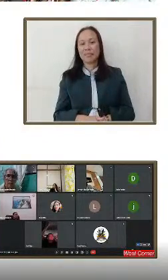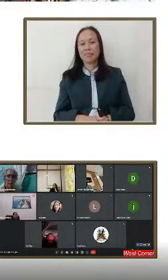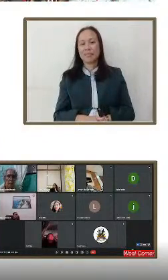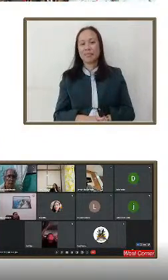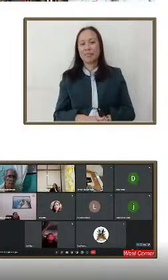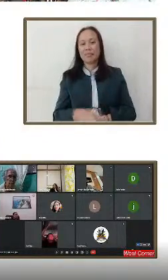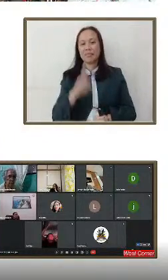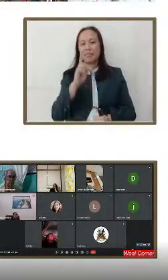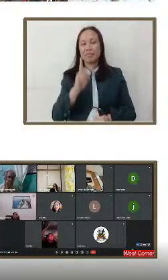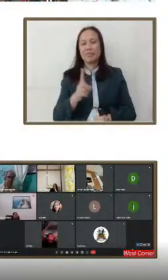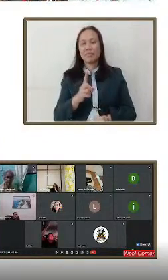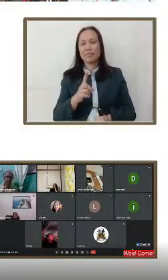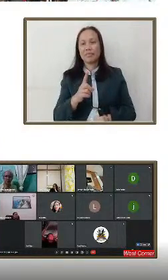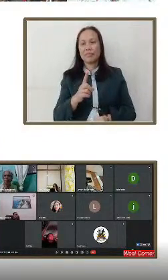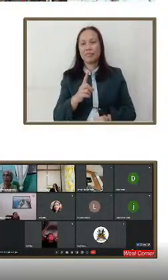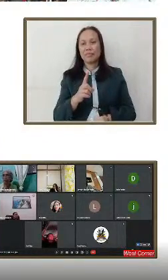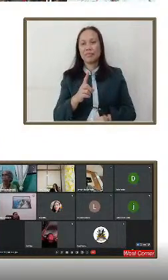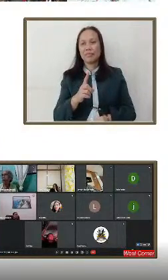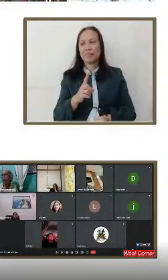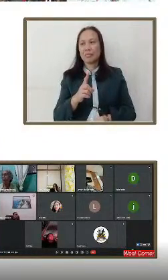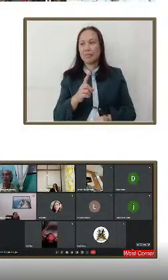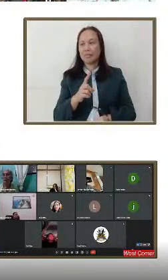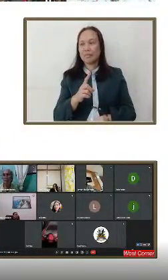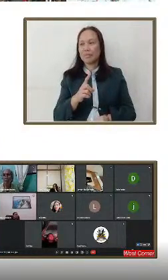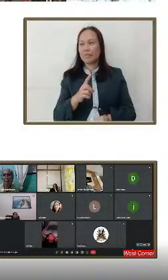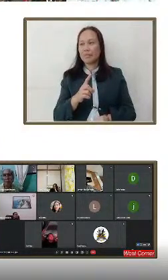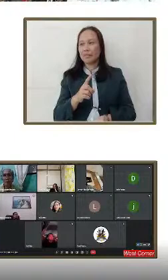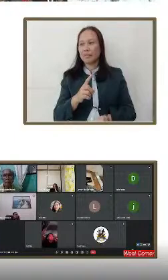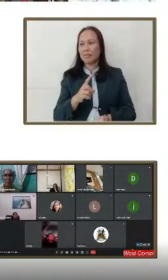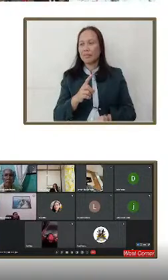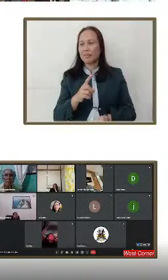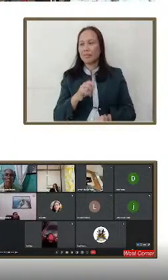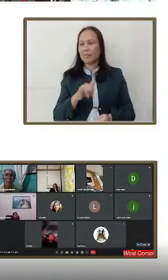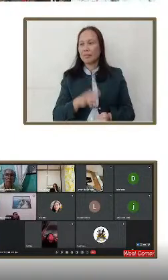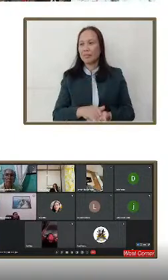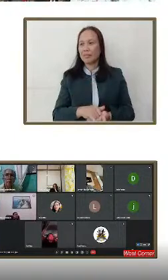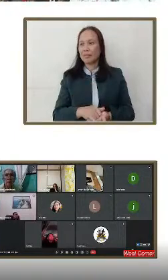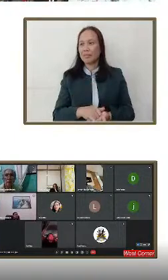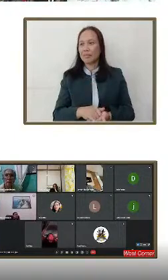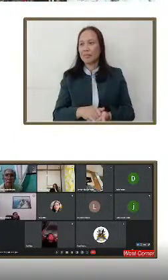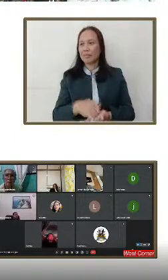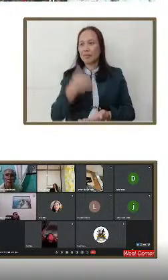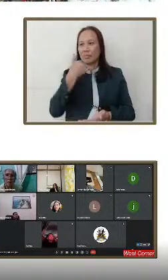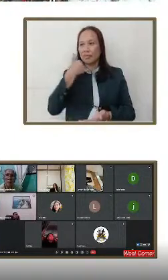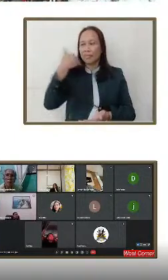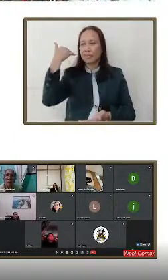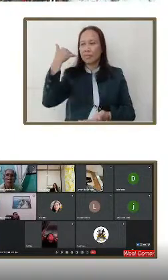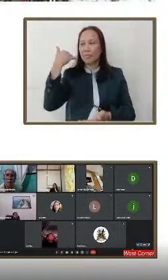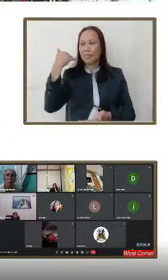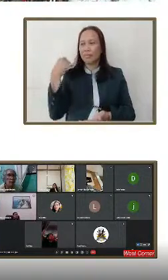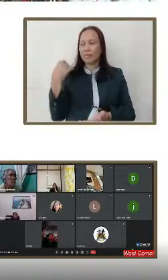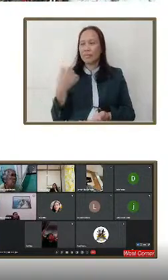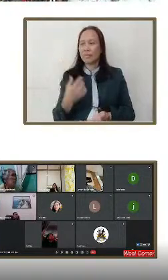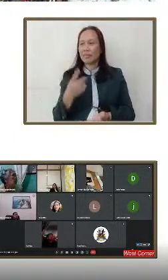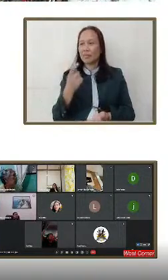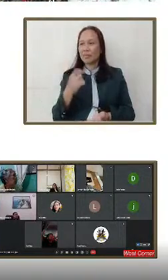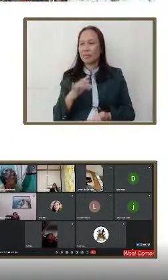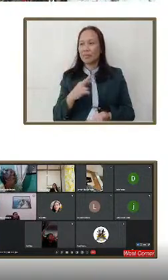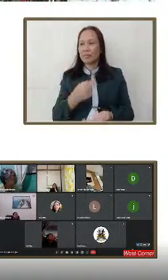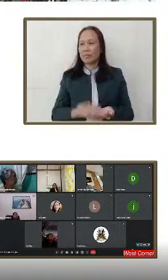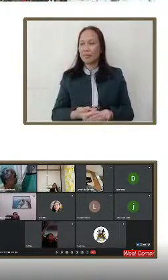Yung isa sa mga pinanood natin dito nag-suicide, may kaya sa buhay. Ganda ko, titignan mo ang